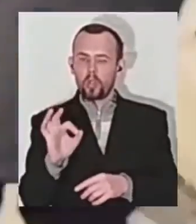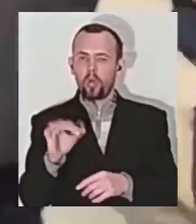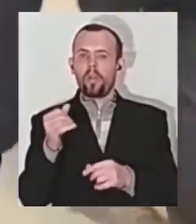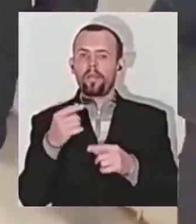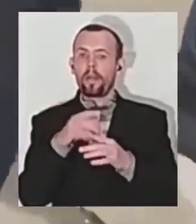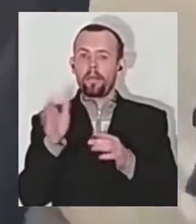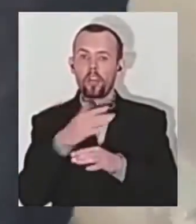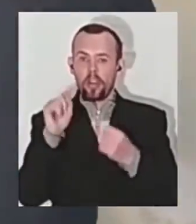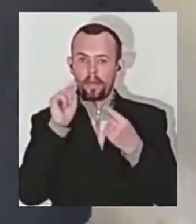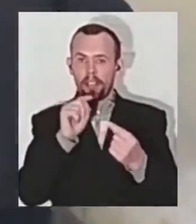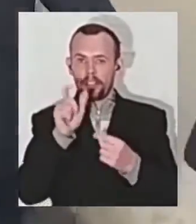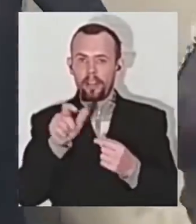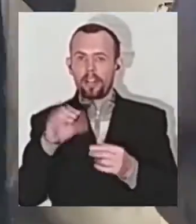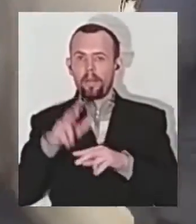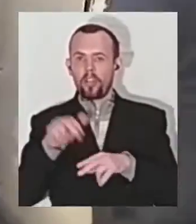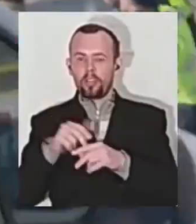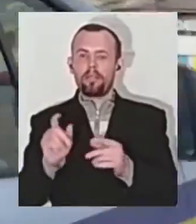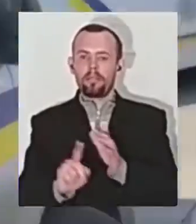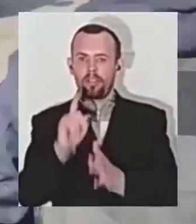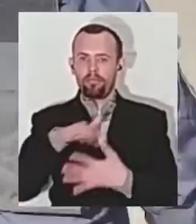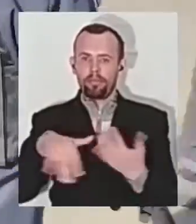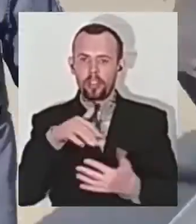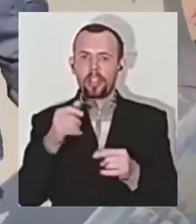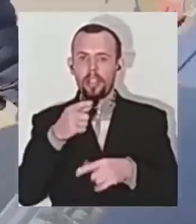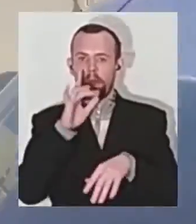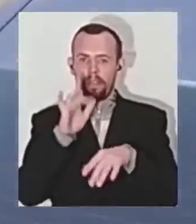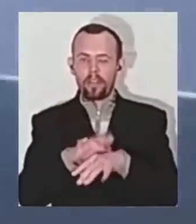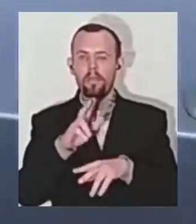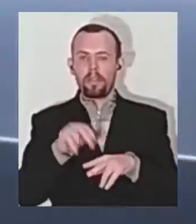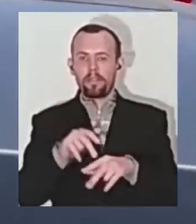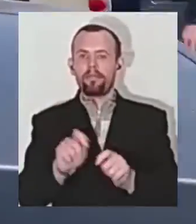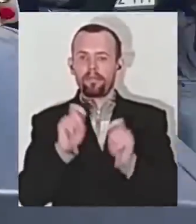протестувальниками та поліцейськими сталися сутички. За цим фактом правоохоронці відкрили кримінальне провадження.